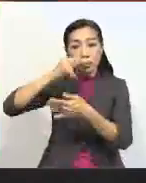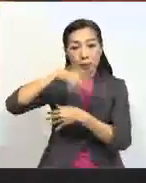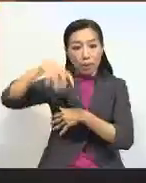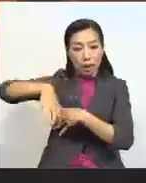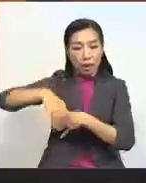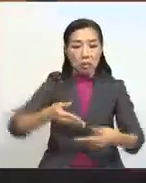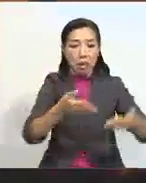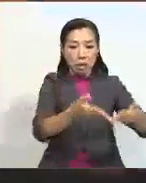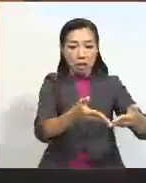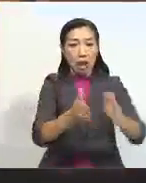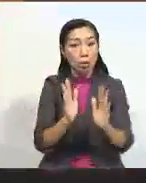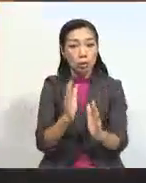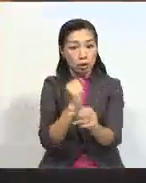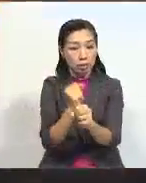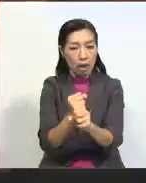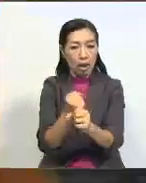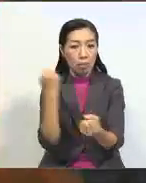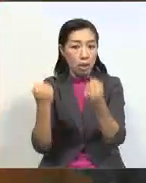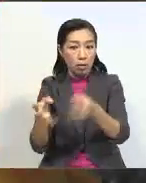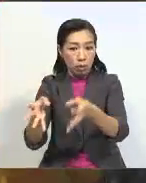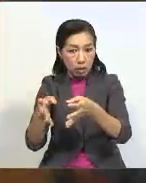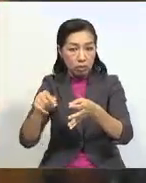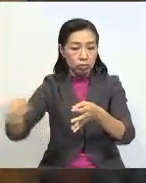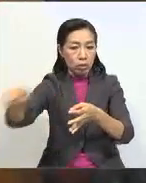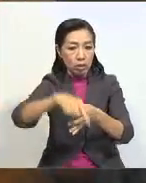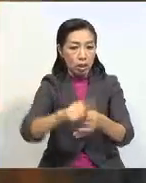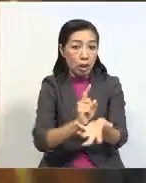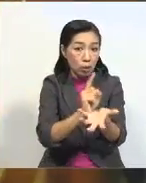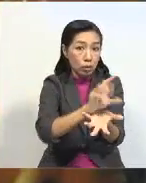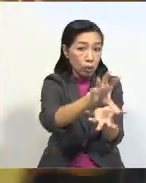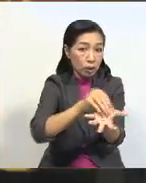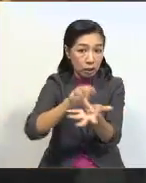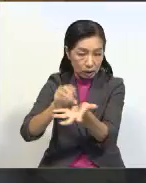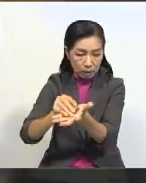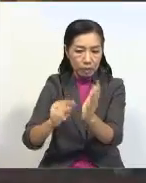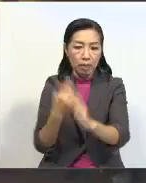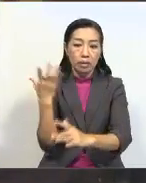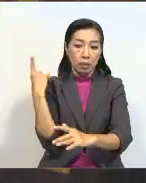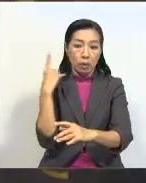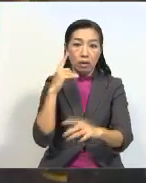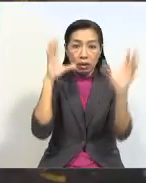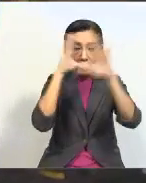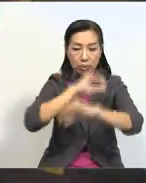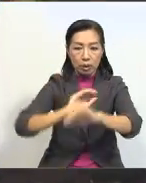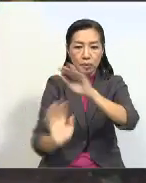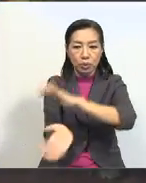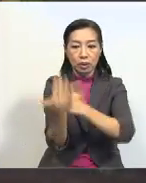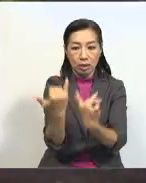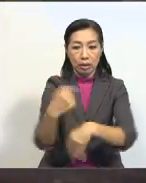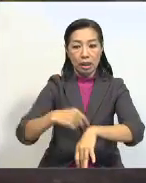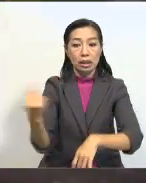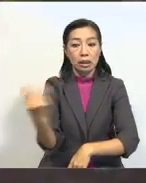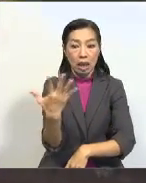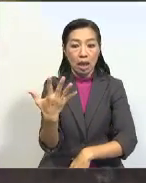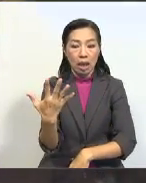ร้อมกับเรือเก็บขยะและรถบรรทุกเก็บกระทงในคลองต่างๆตั้งแต่เมื่อคืนที่ผ่านมาแล้วจนถึงเช้าวันนี้เวลา5นาฬิกาที่